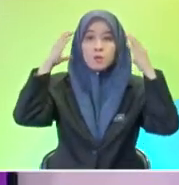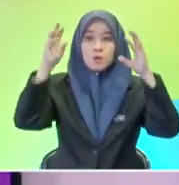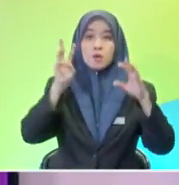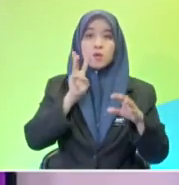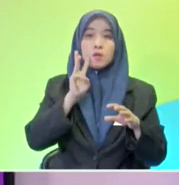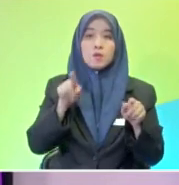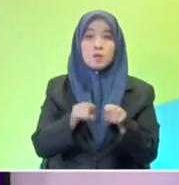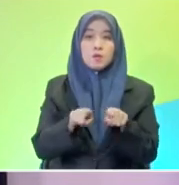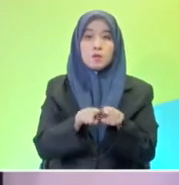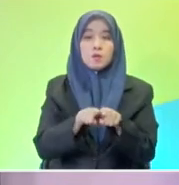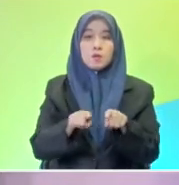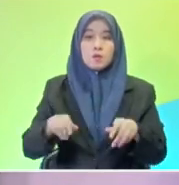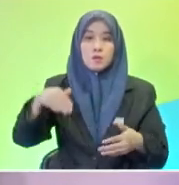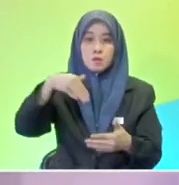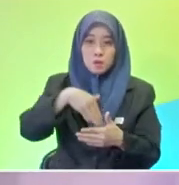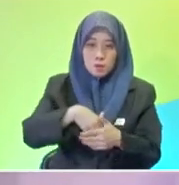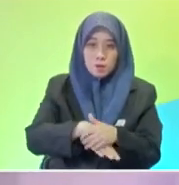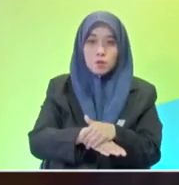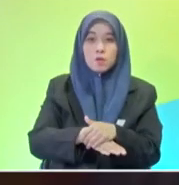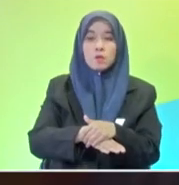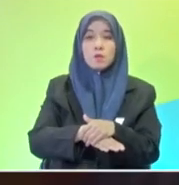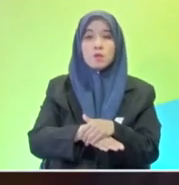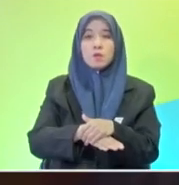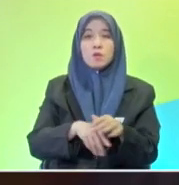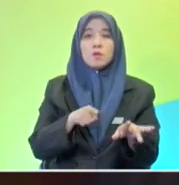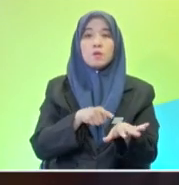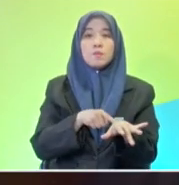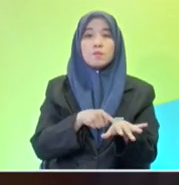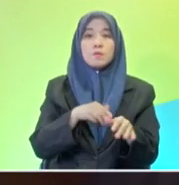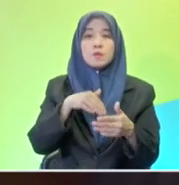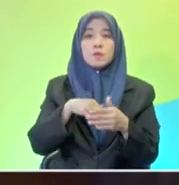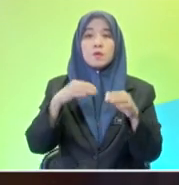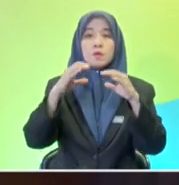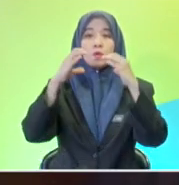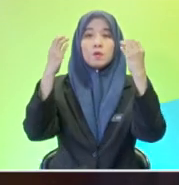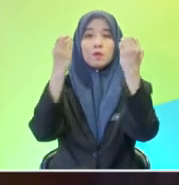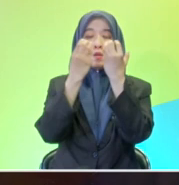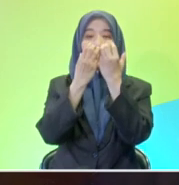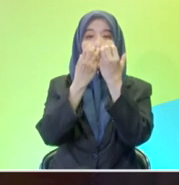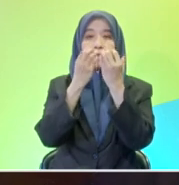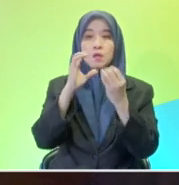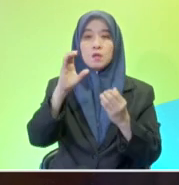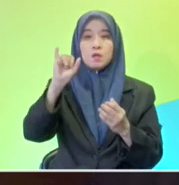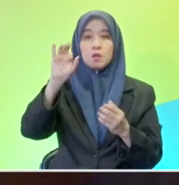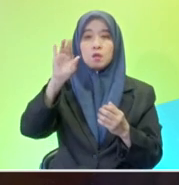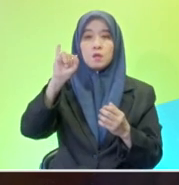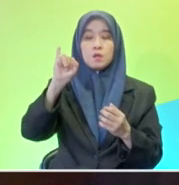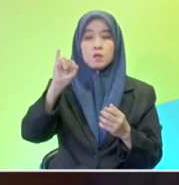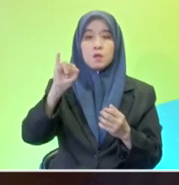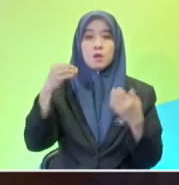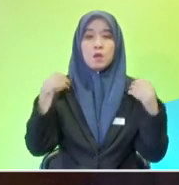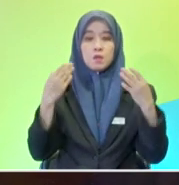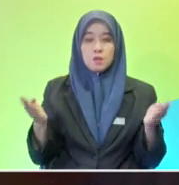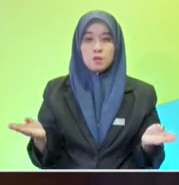sama-sama kita masukkan daun dalam kumpulan ciri yang Cikgu dah sediakan bekas kat depan ni ada